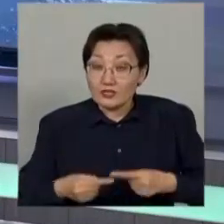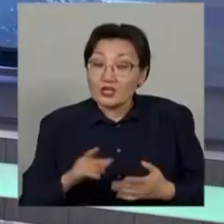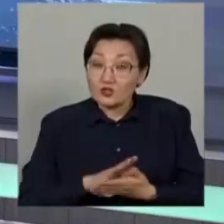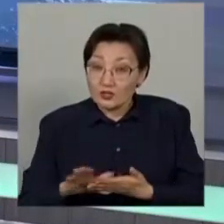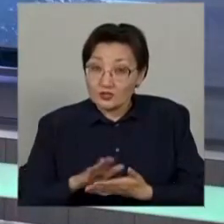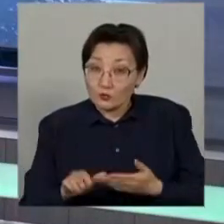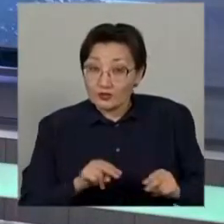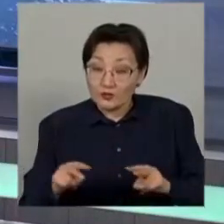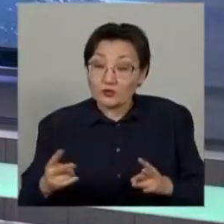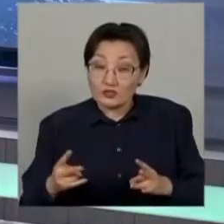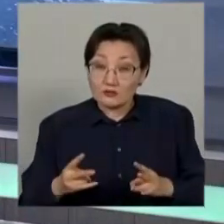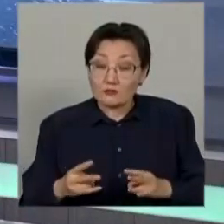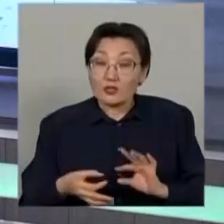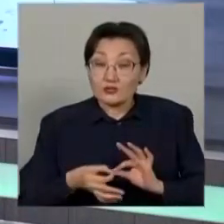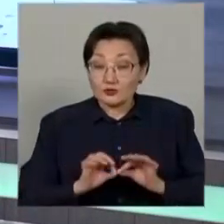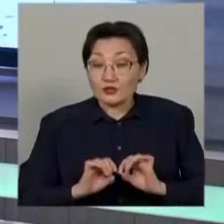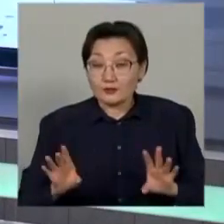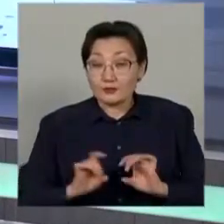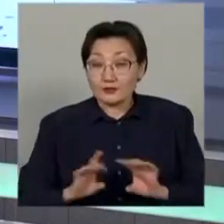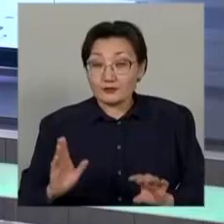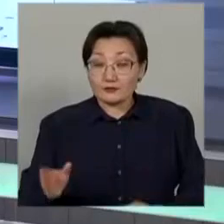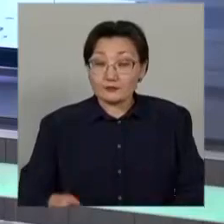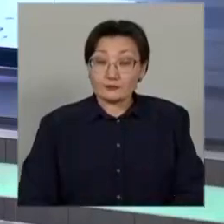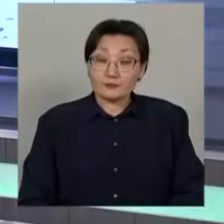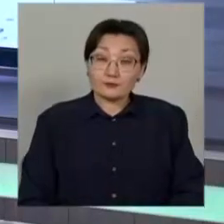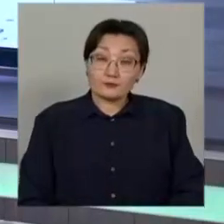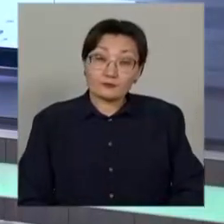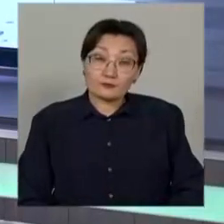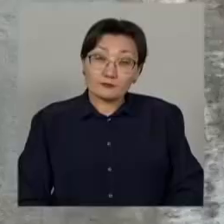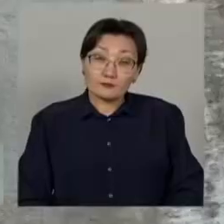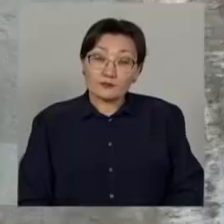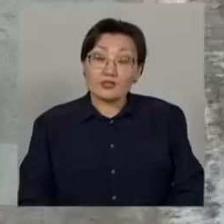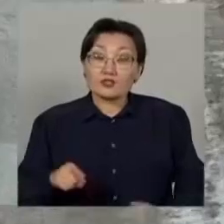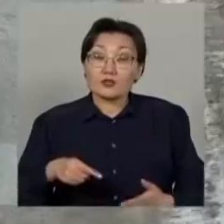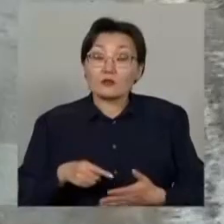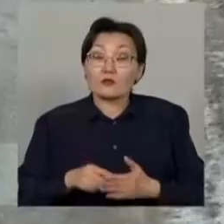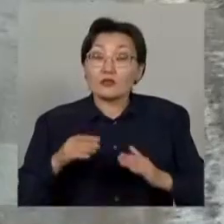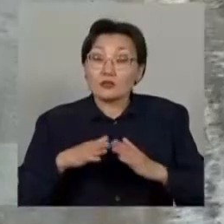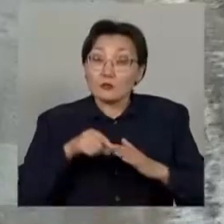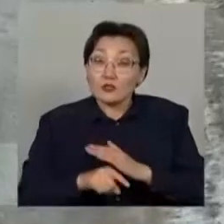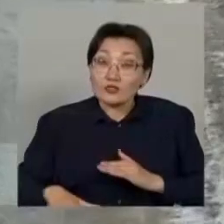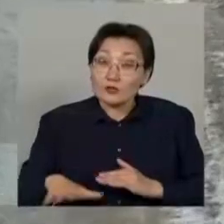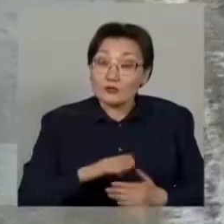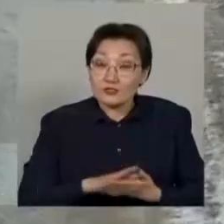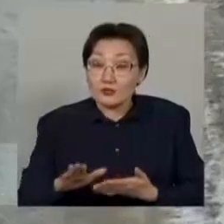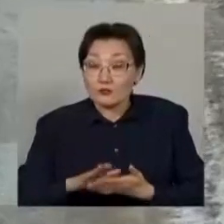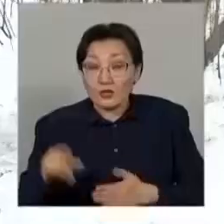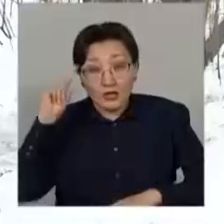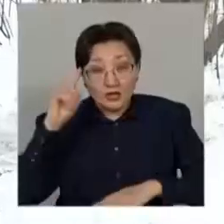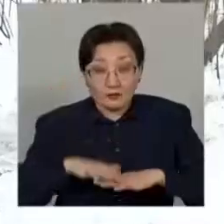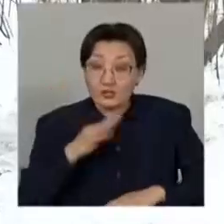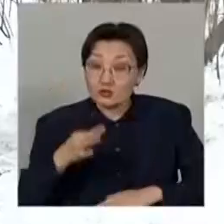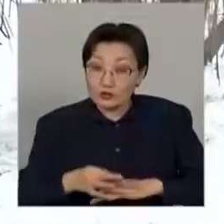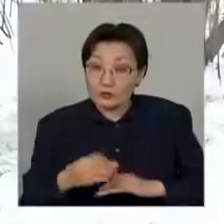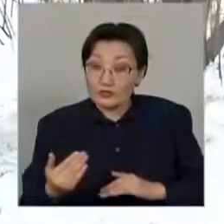тазалықты қадағалауы тиіс. Әріптесім Оразай Нұртайұлы жалғастырады. Қаладағы аулалардың тазалығына бұдан былай әкімдік жауап береді.